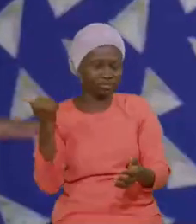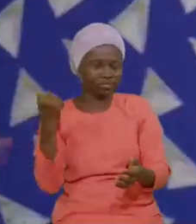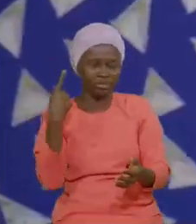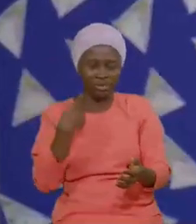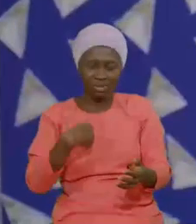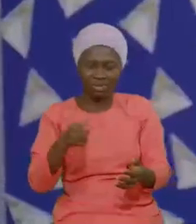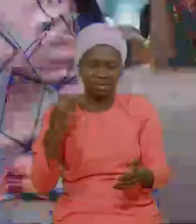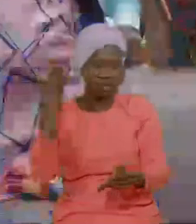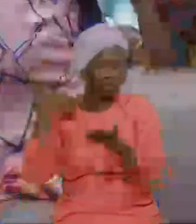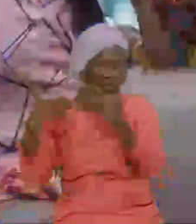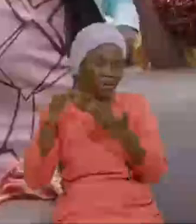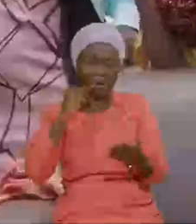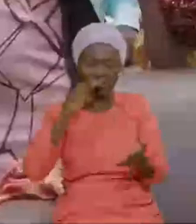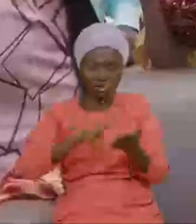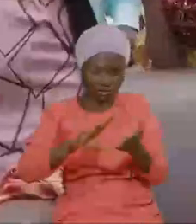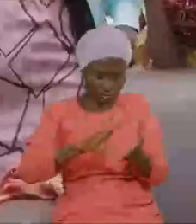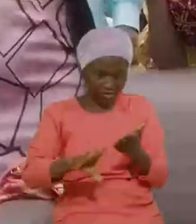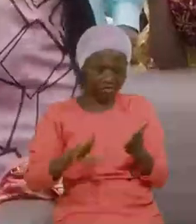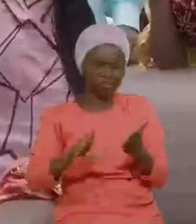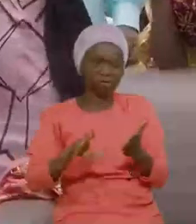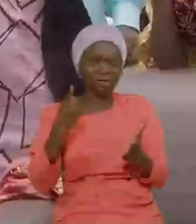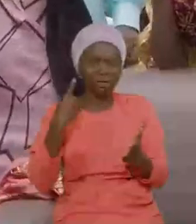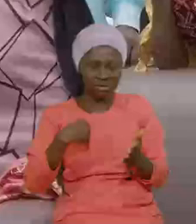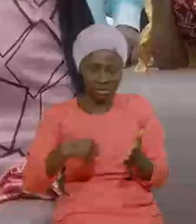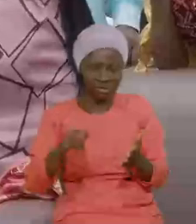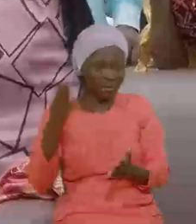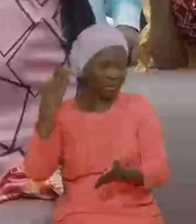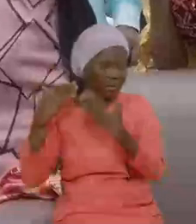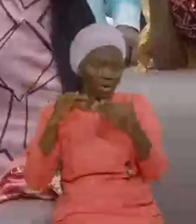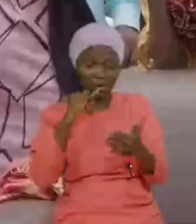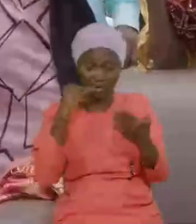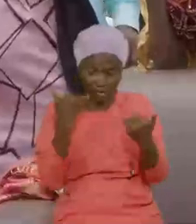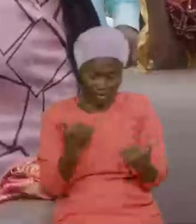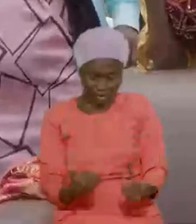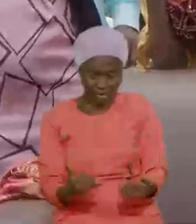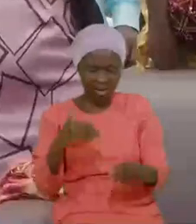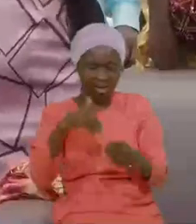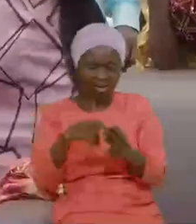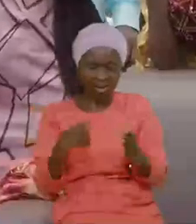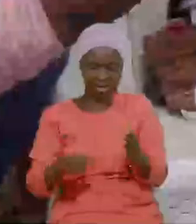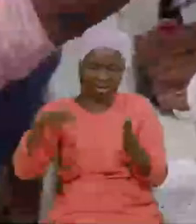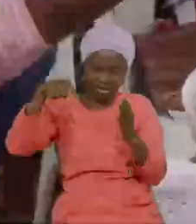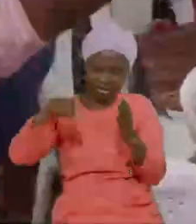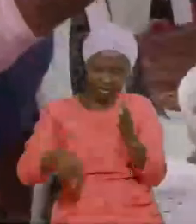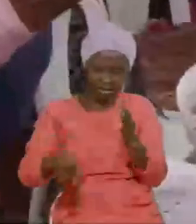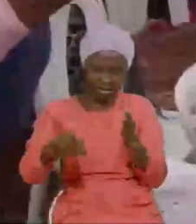le passé est oublié. The past le passé est pardonné. The